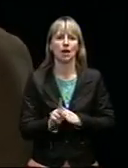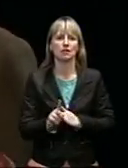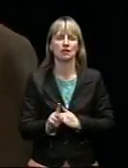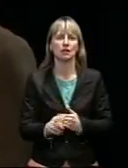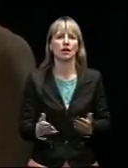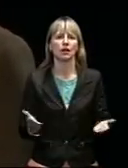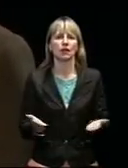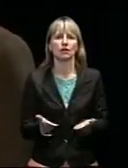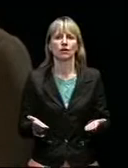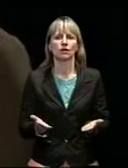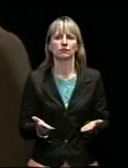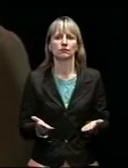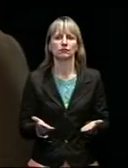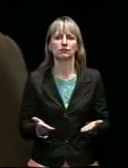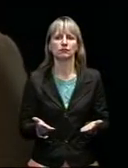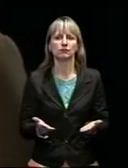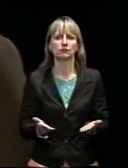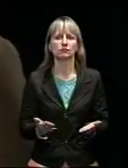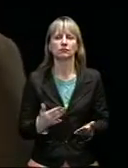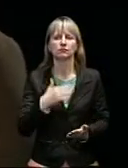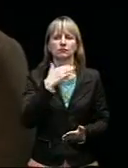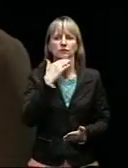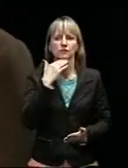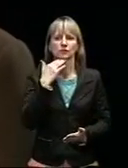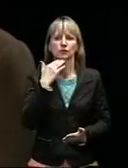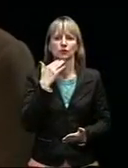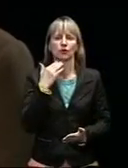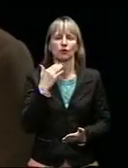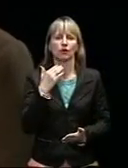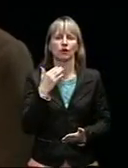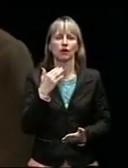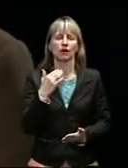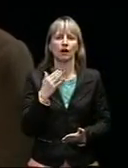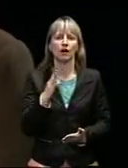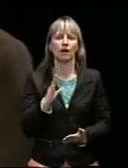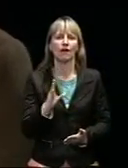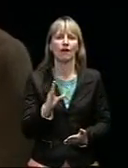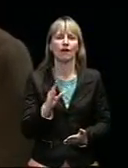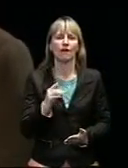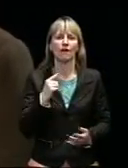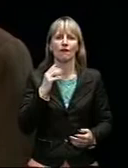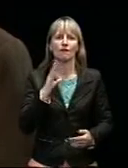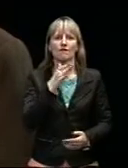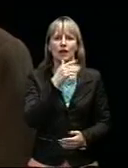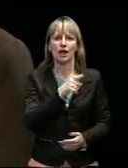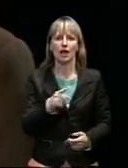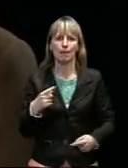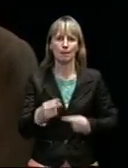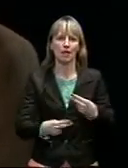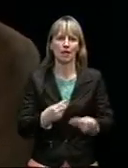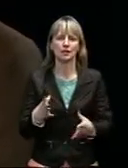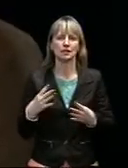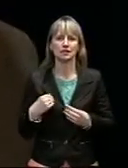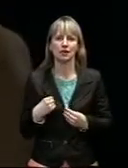которая, ну, уже много веков с нами. И, в принципе, когда